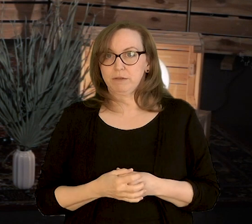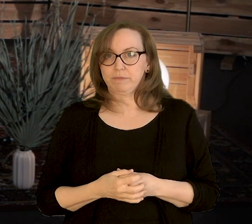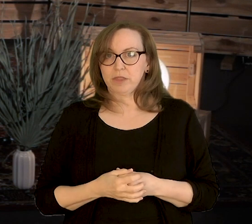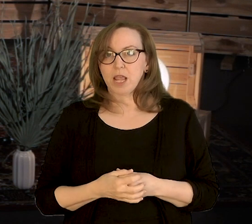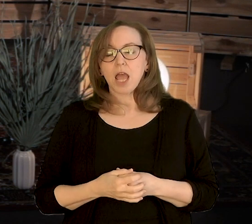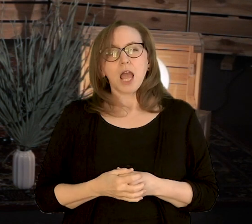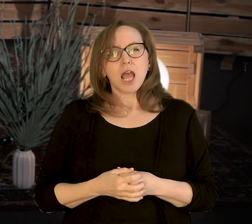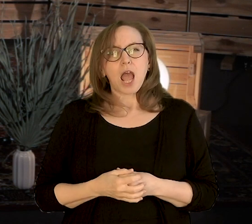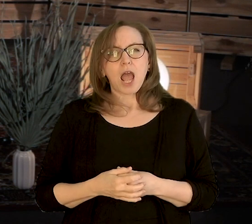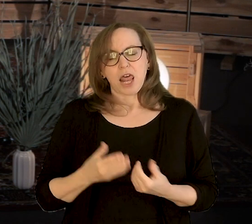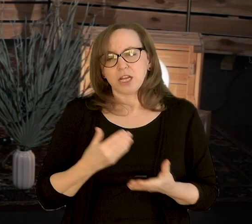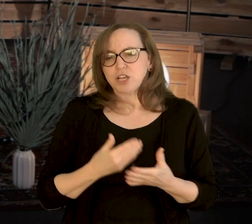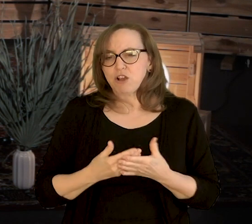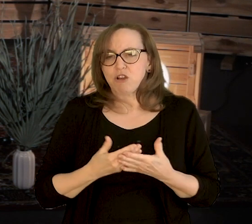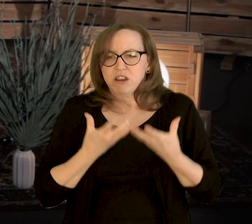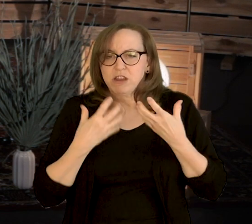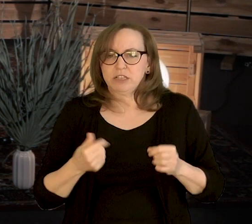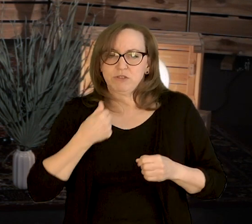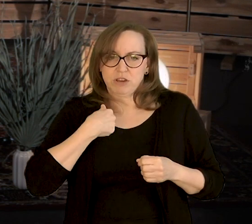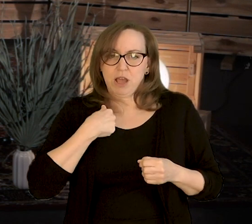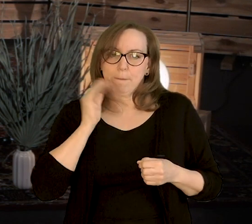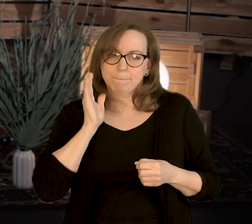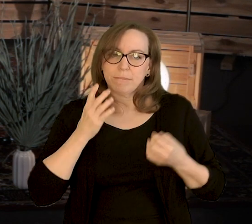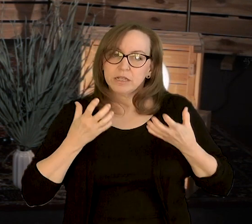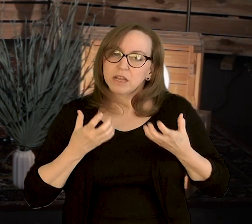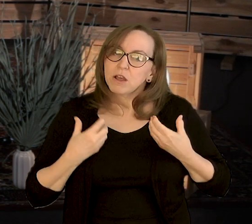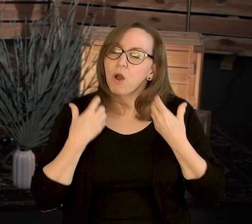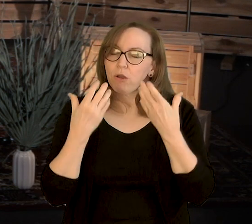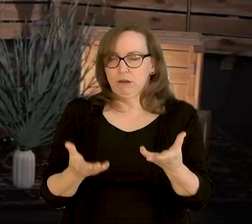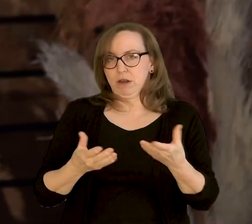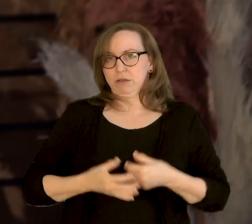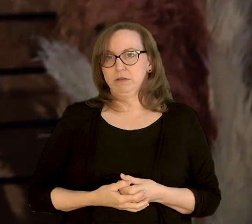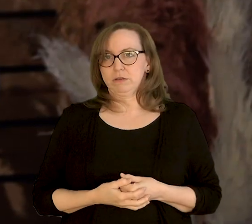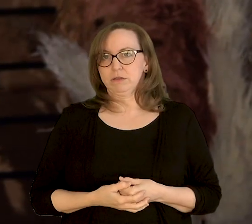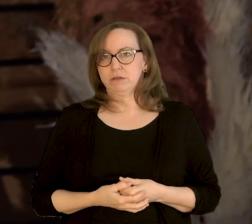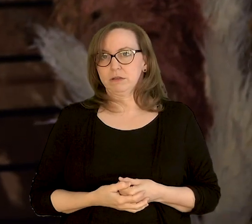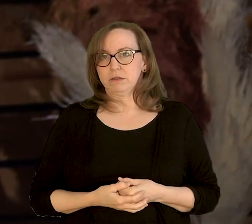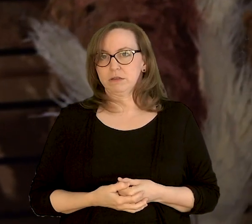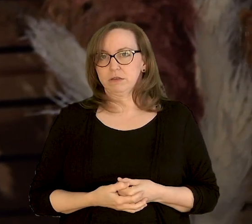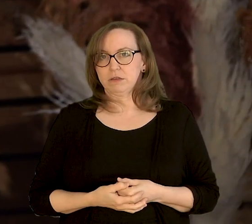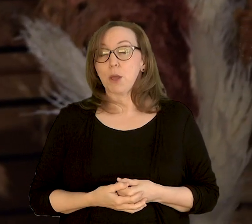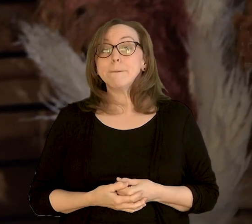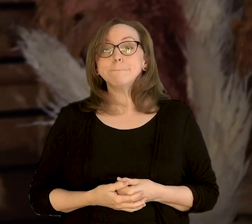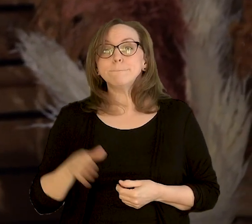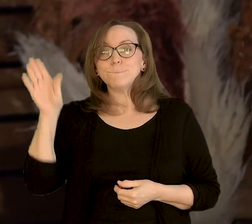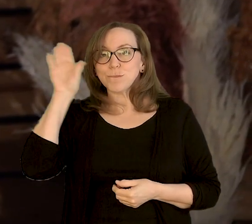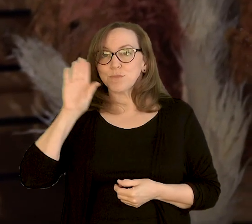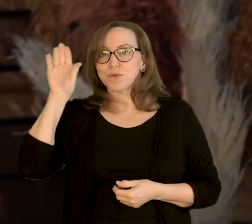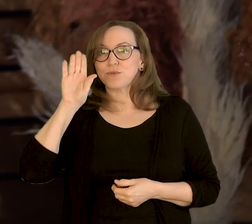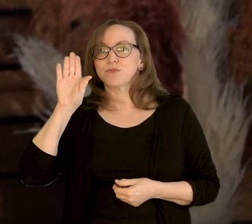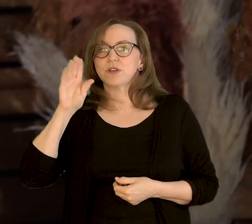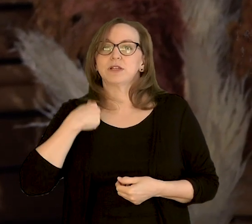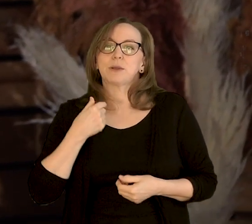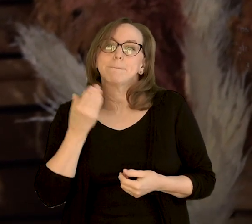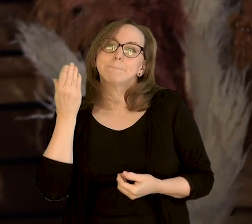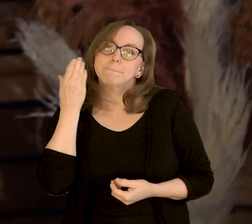bronicie mi być hojnym? No właśnie. Bóg jest